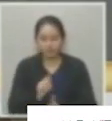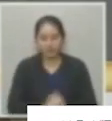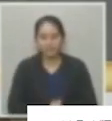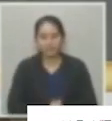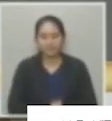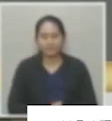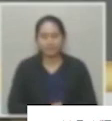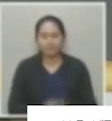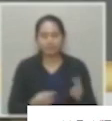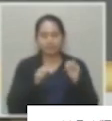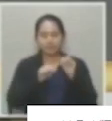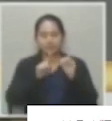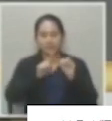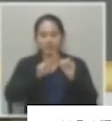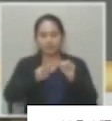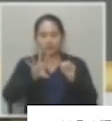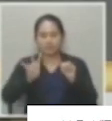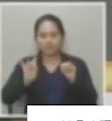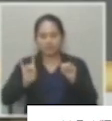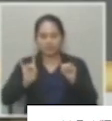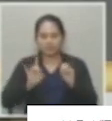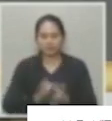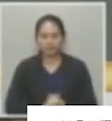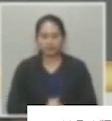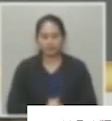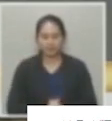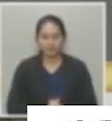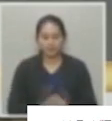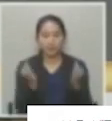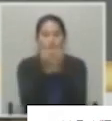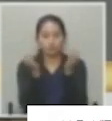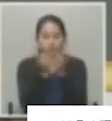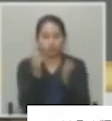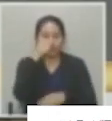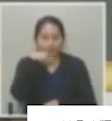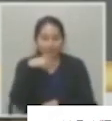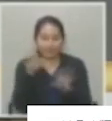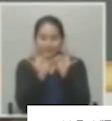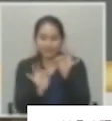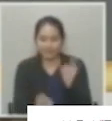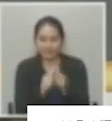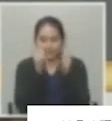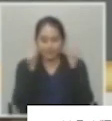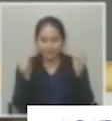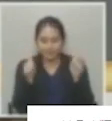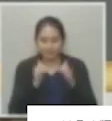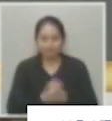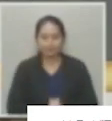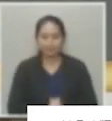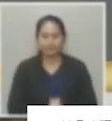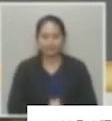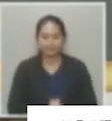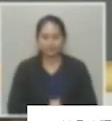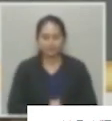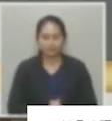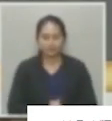บในมาตรา278ท่านประธานครับของรัฐธรรมนูญนะเขียนไว้ดีมากท่านประธานแล้ว